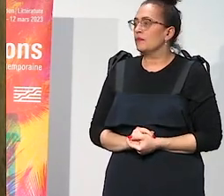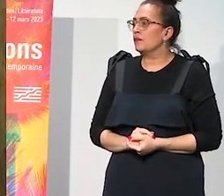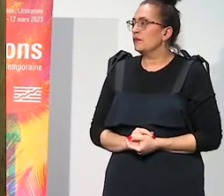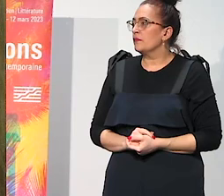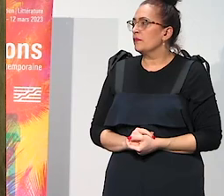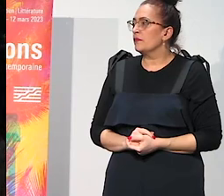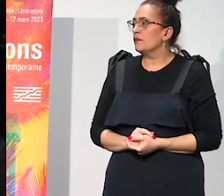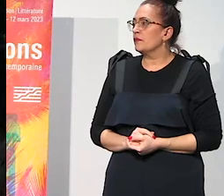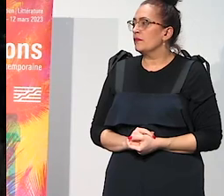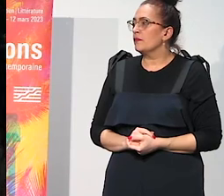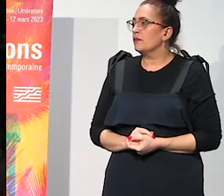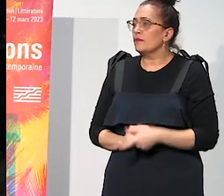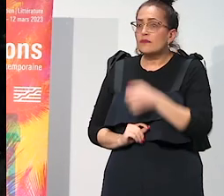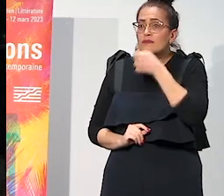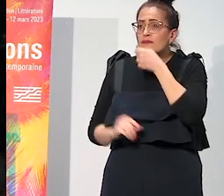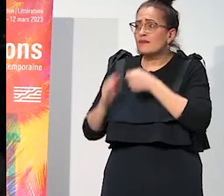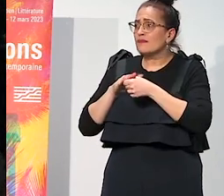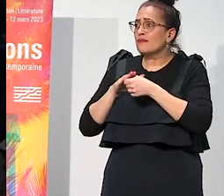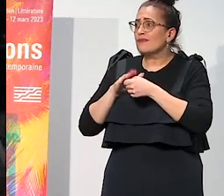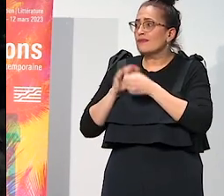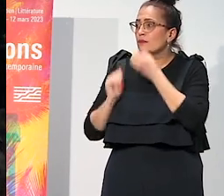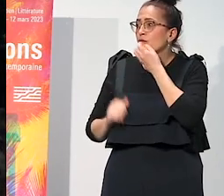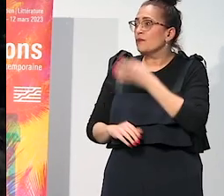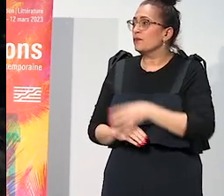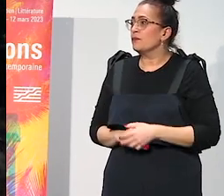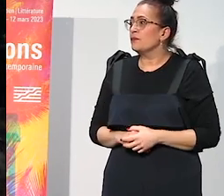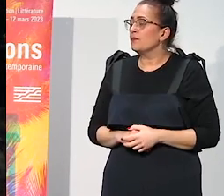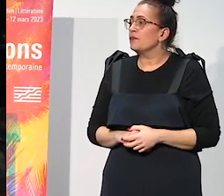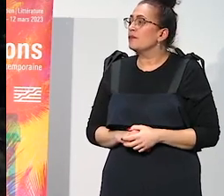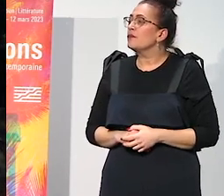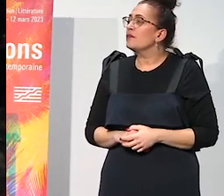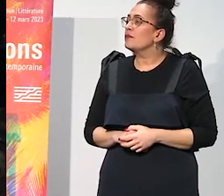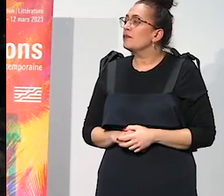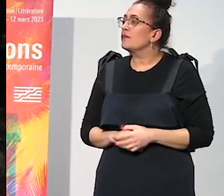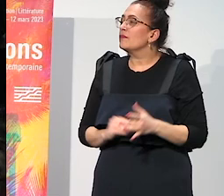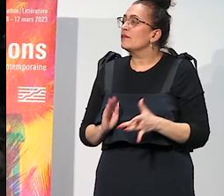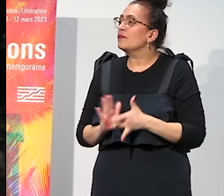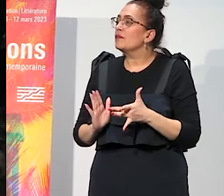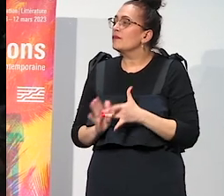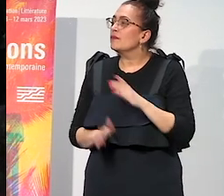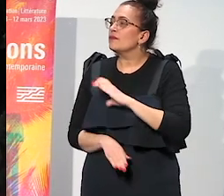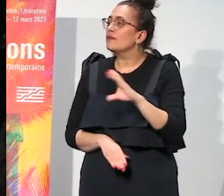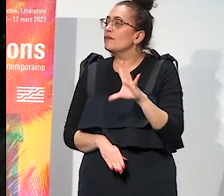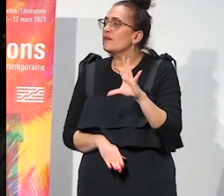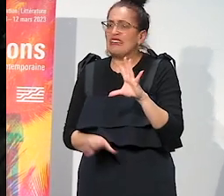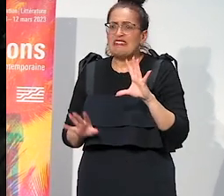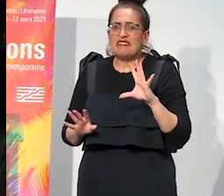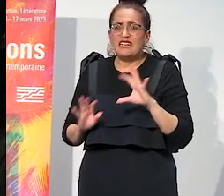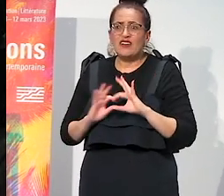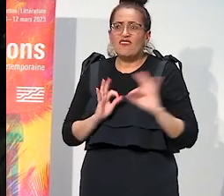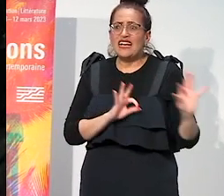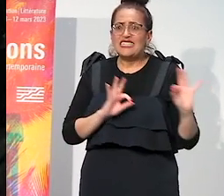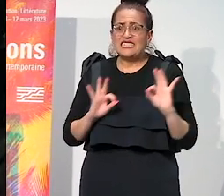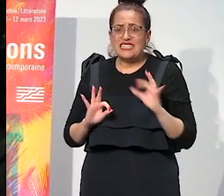Bonsoir. Je ne sais pas si vous m'entendez. C'est bon ? Oui. À la fin de votre livre, à la page 150, la dernière phrase, je ne sais pas si je peux la dire, je n'ai pas